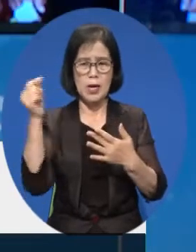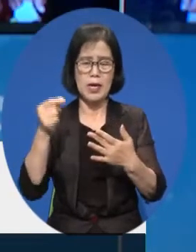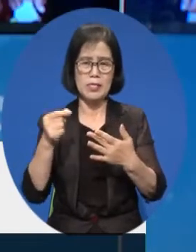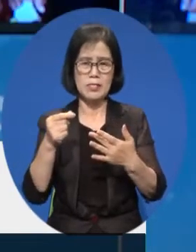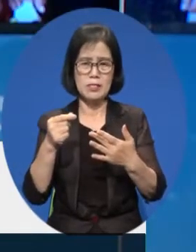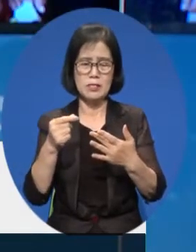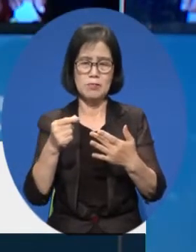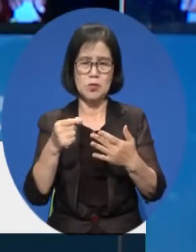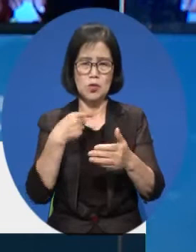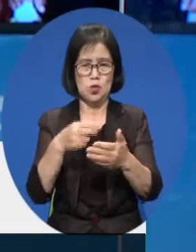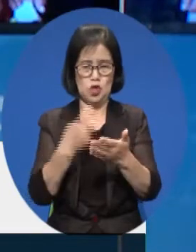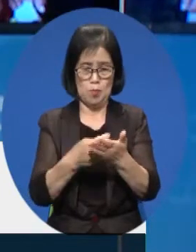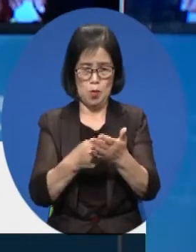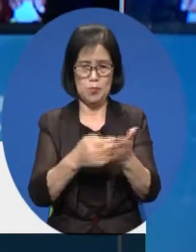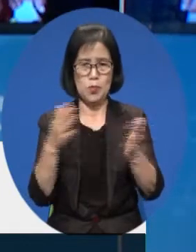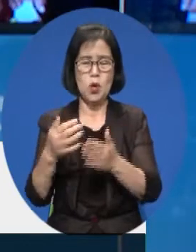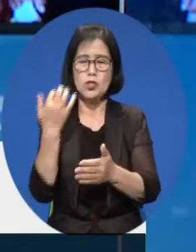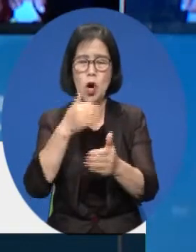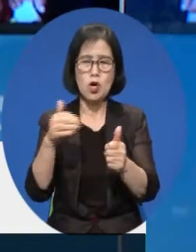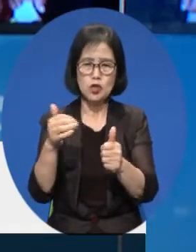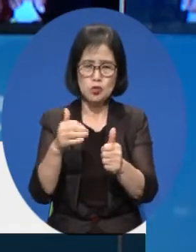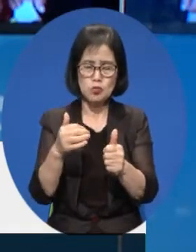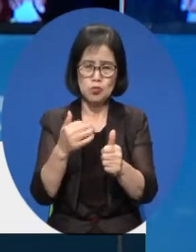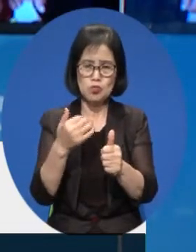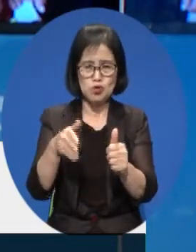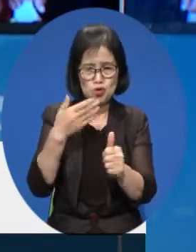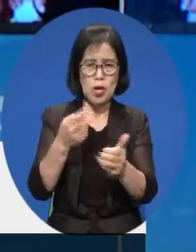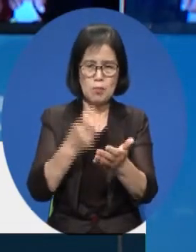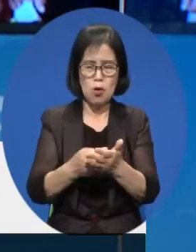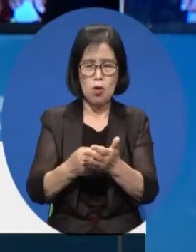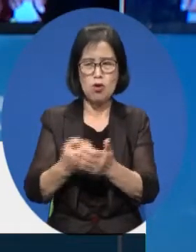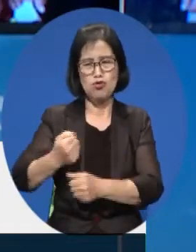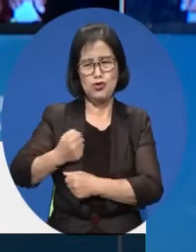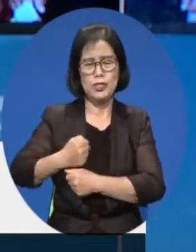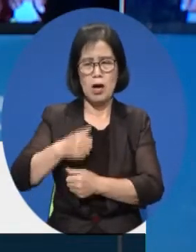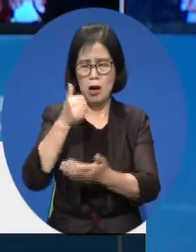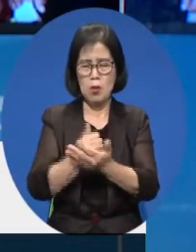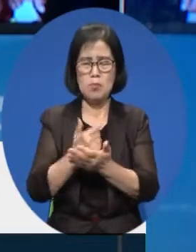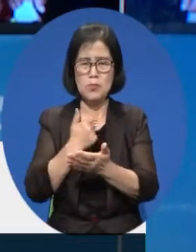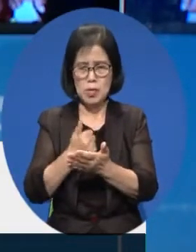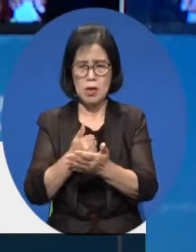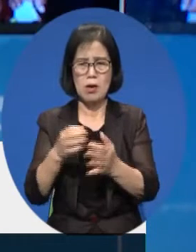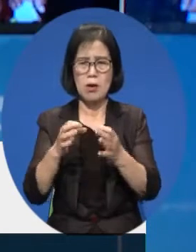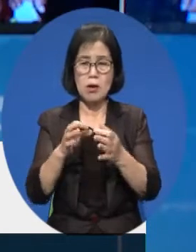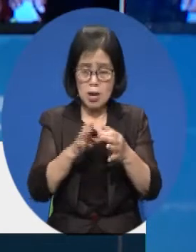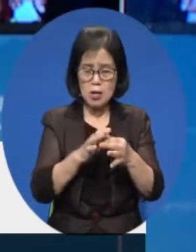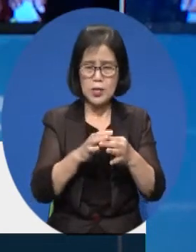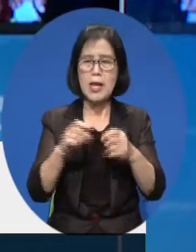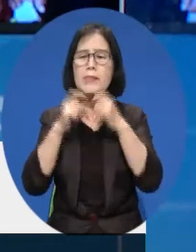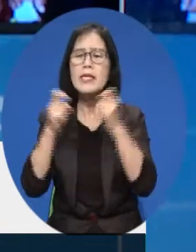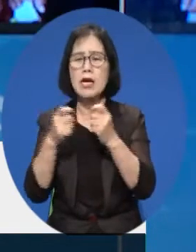그리고 성추행과 관련한 뭐 이런 문제들 비군사 범죄와 관련돼 있는 것을 민간 법원,